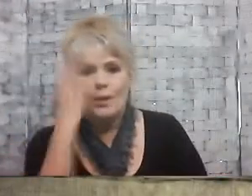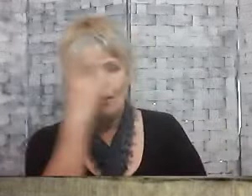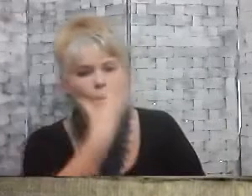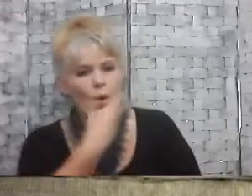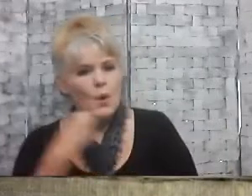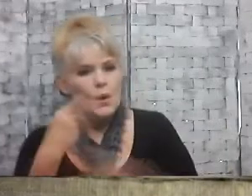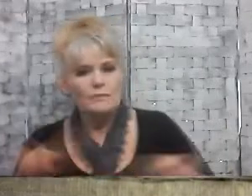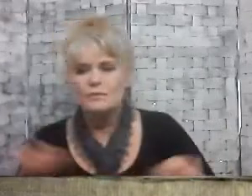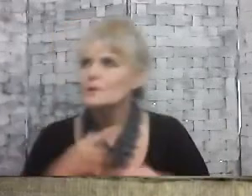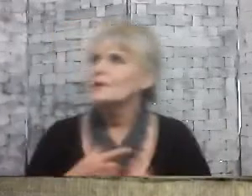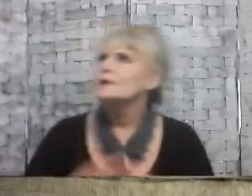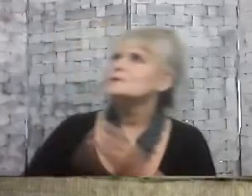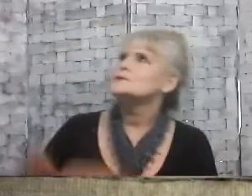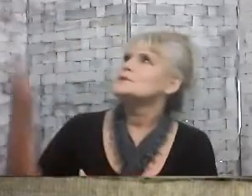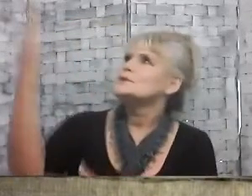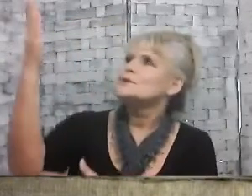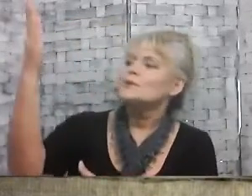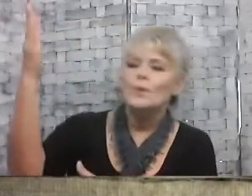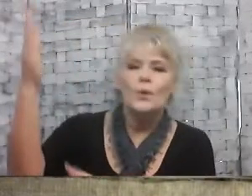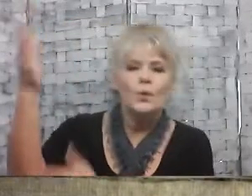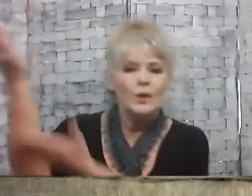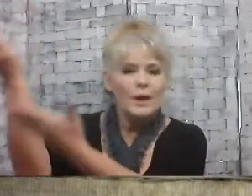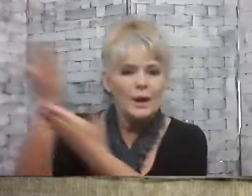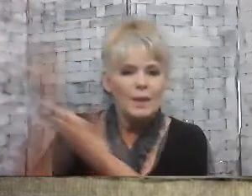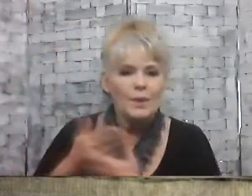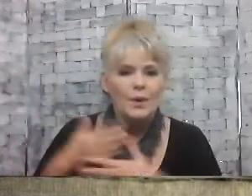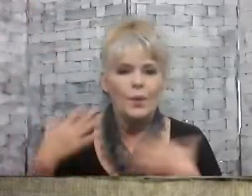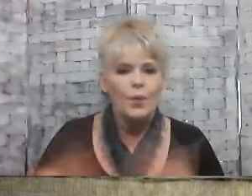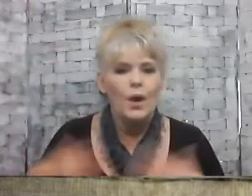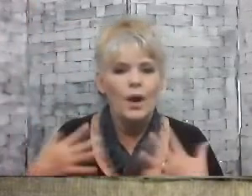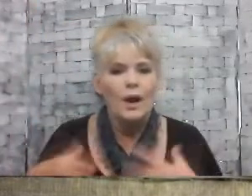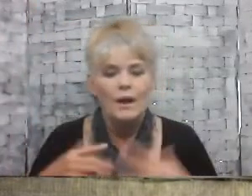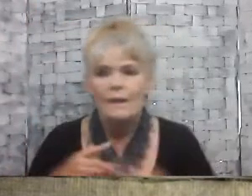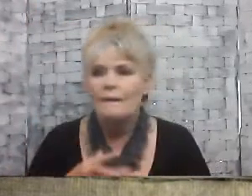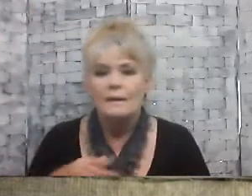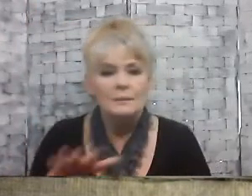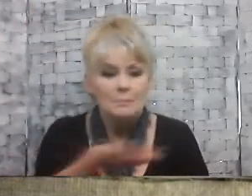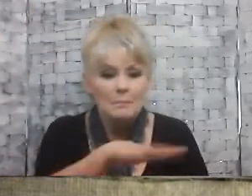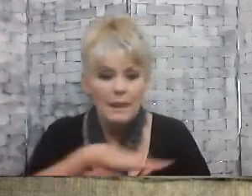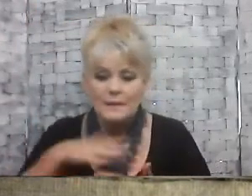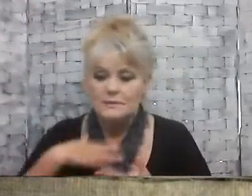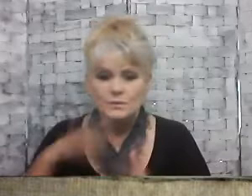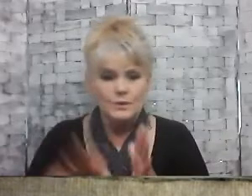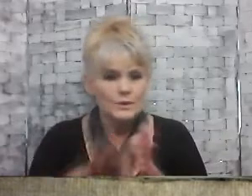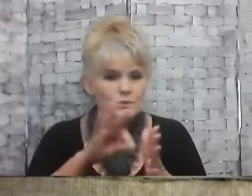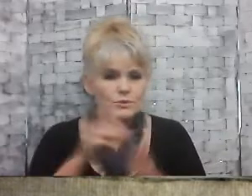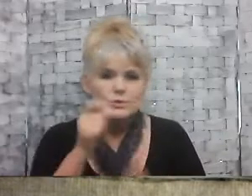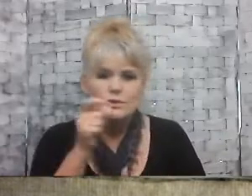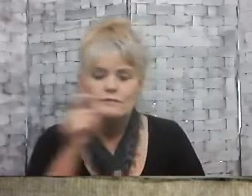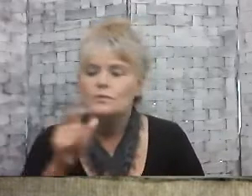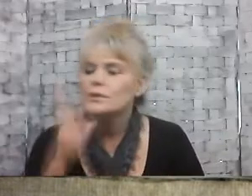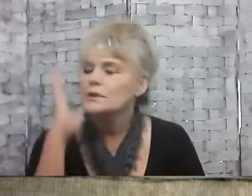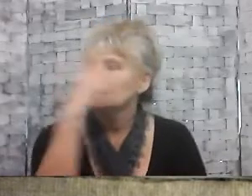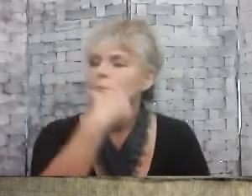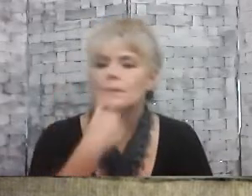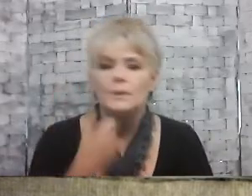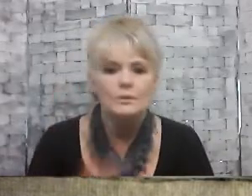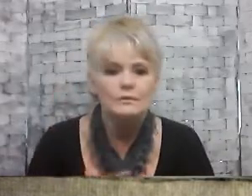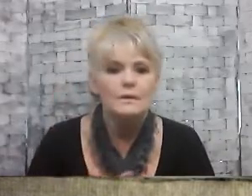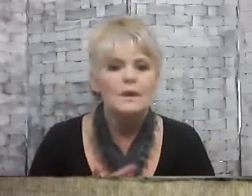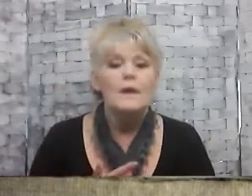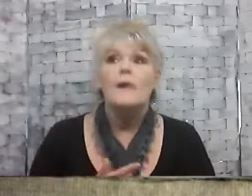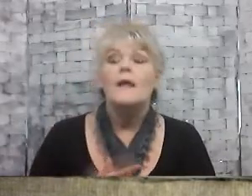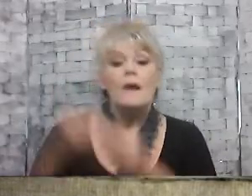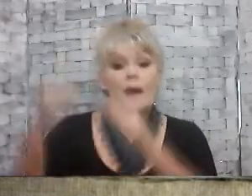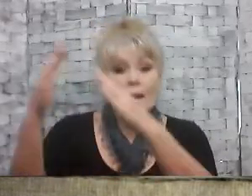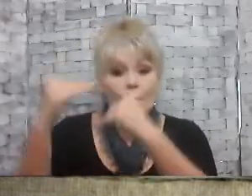Wat 'n great liedjie. Father, let your kingdom come. You make all things new in places we don't choose. Vriende, ek hoop